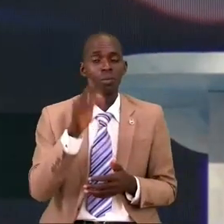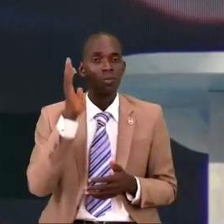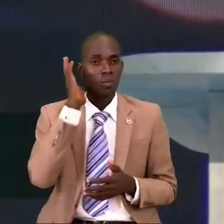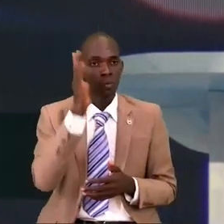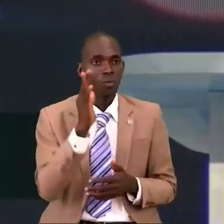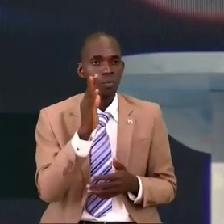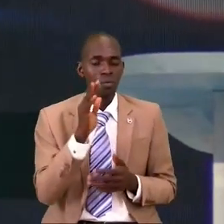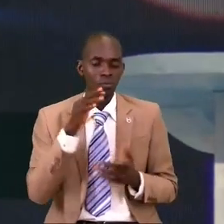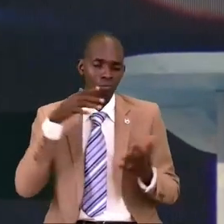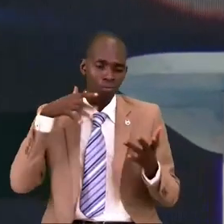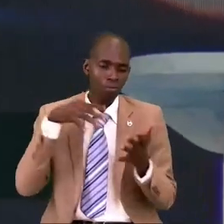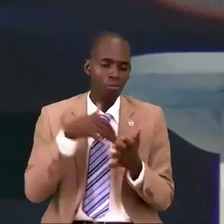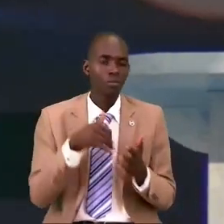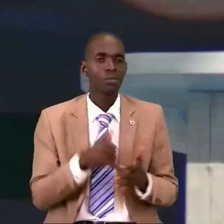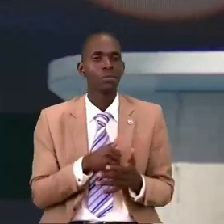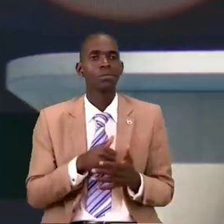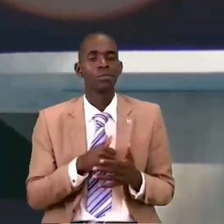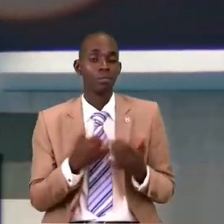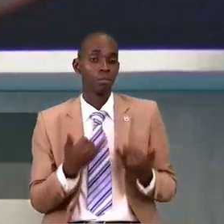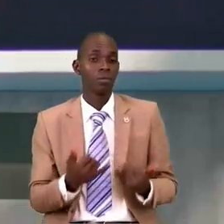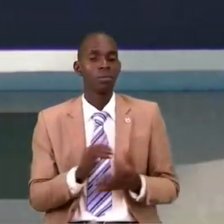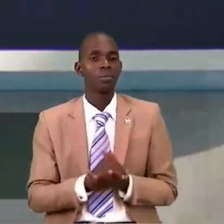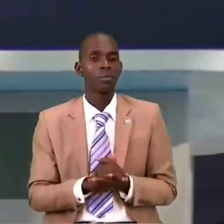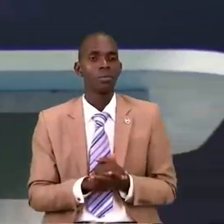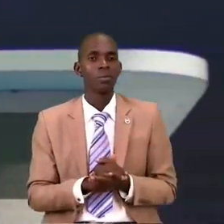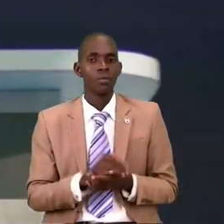La vie humaine, elle parle toujours.